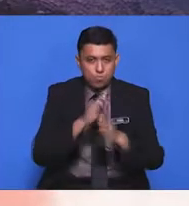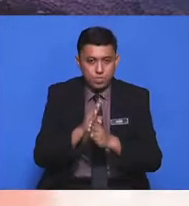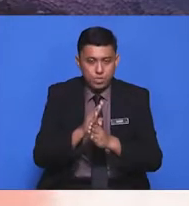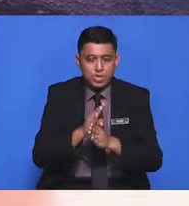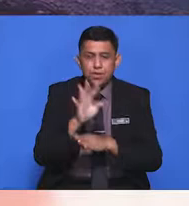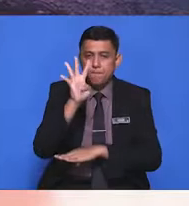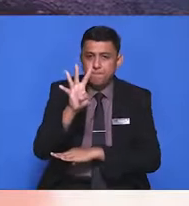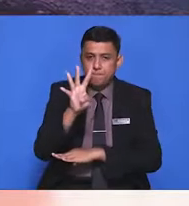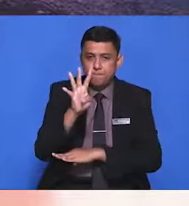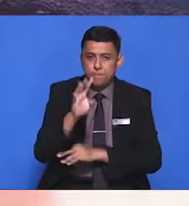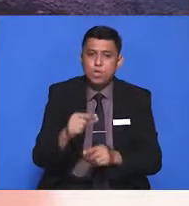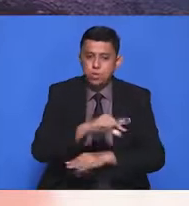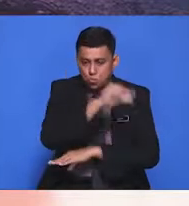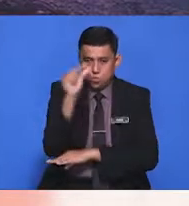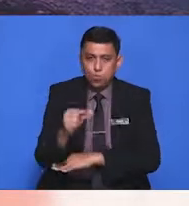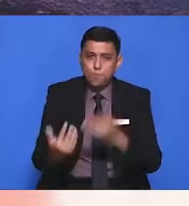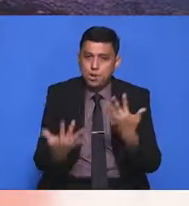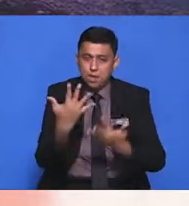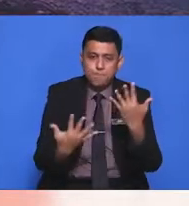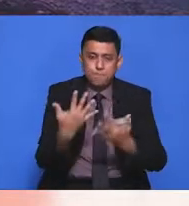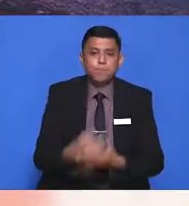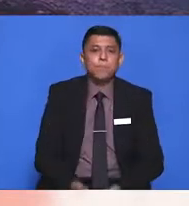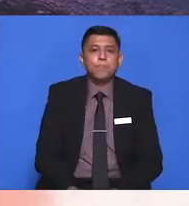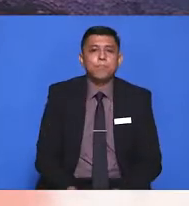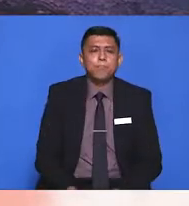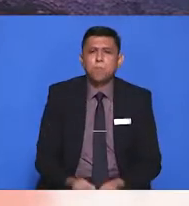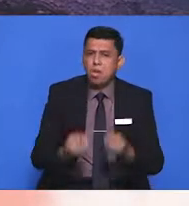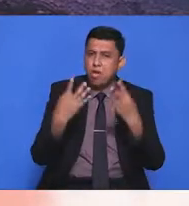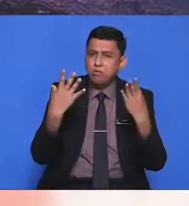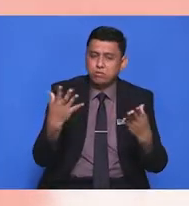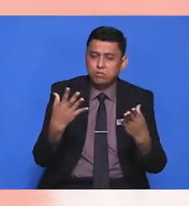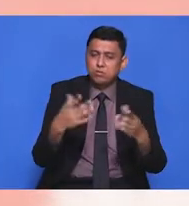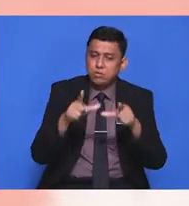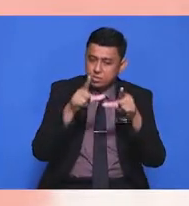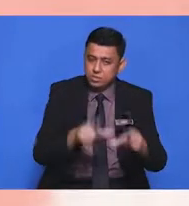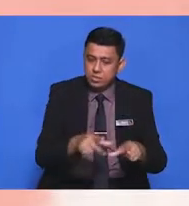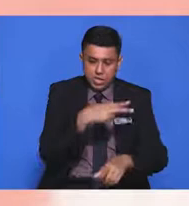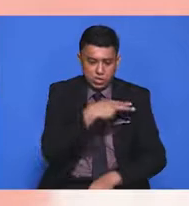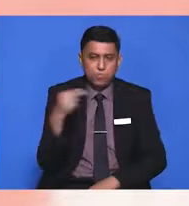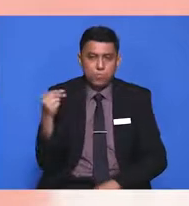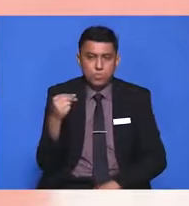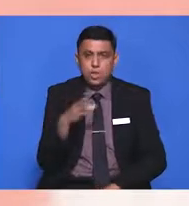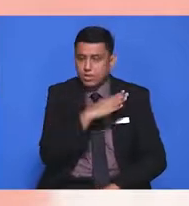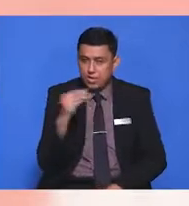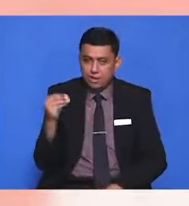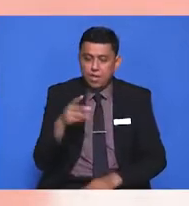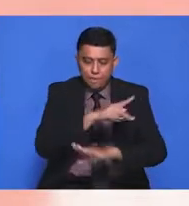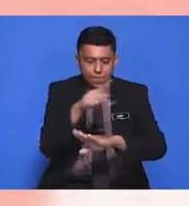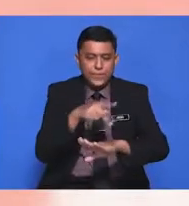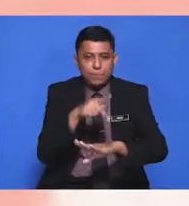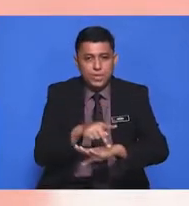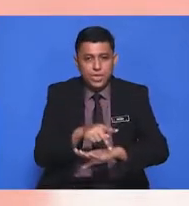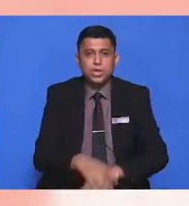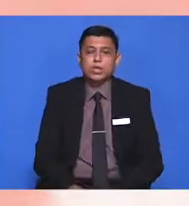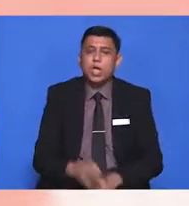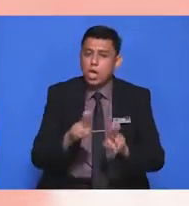adalah Gunung Berapi. Gunung berapi kebanyakannya terletak di Indonesia dan Filipina. Gunung berapi